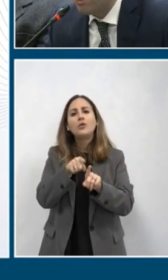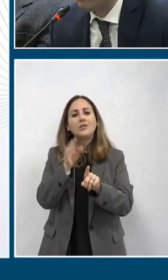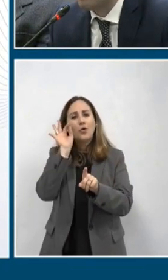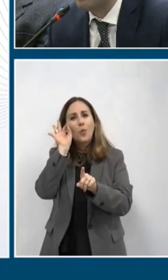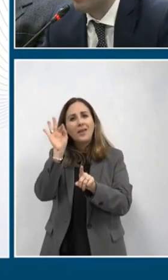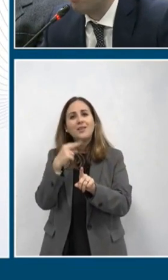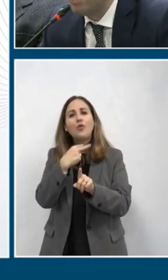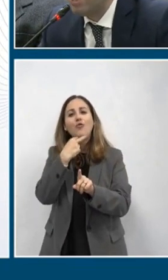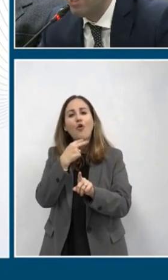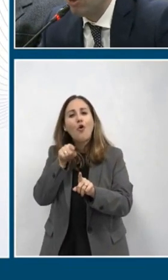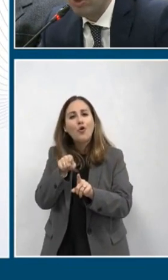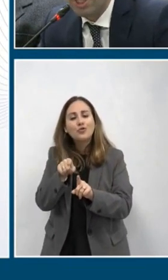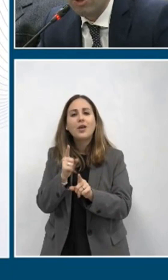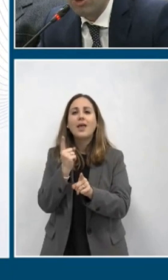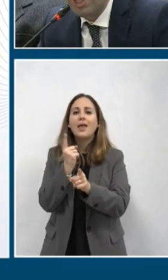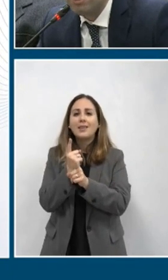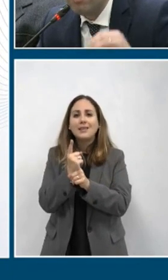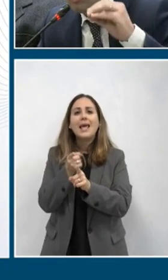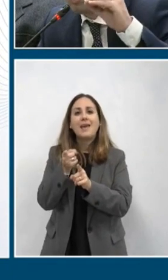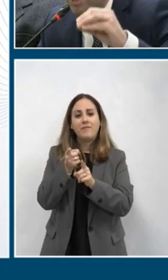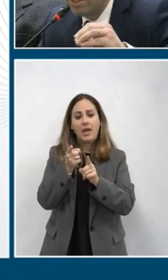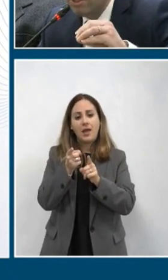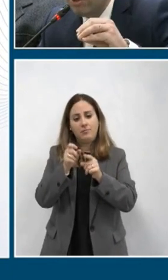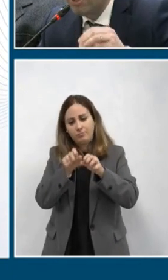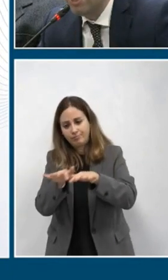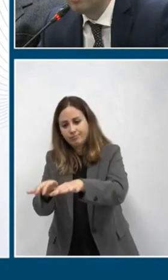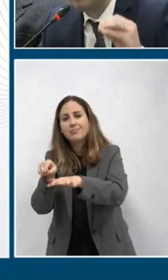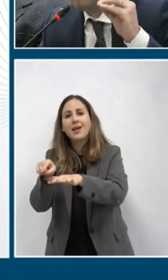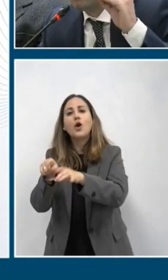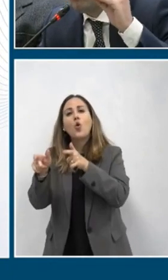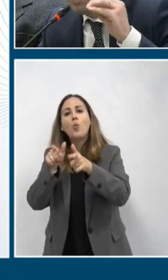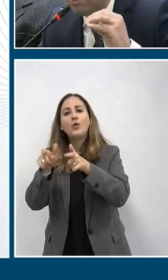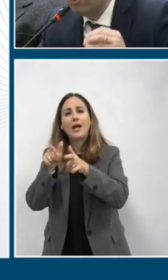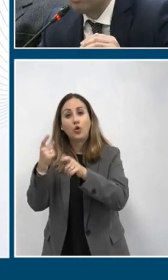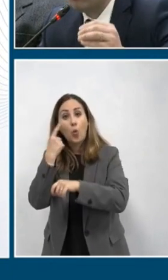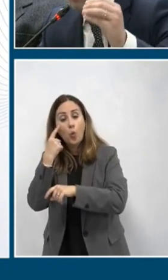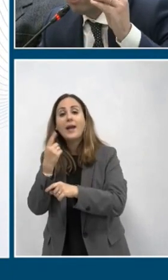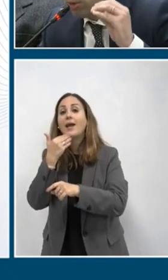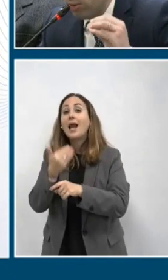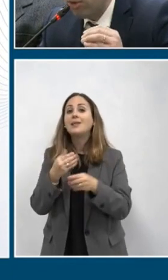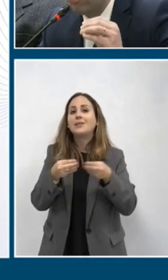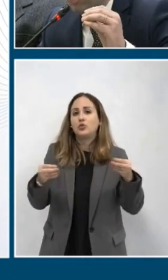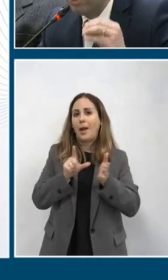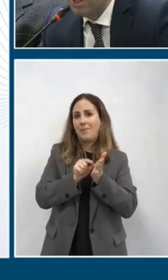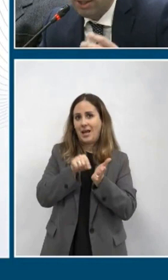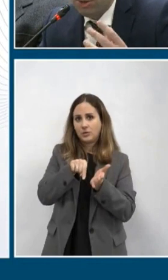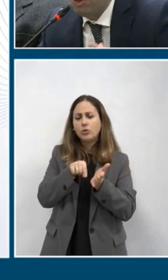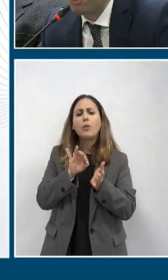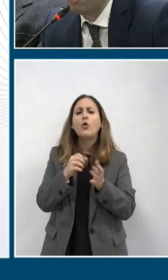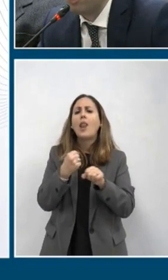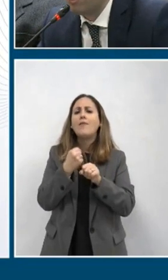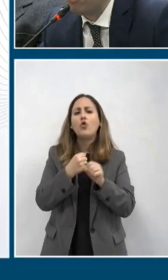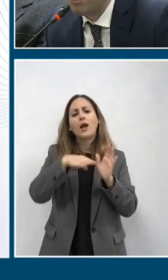partecipare potesse essere abitata nei comunicatori oculare attraverso un applicativo attraverso un applicativo che lavorava su un software